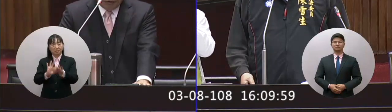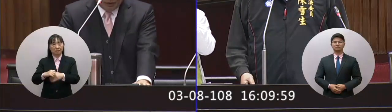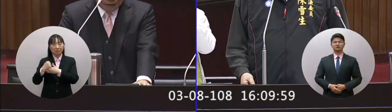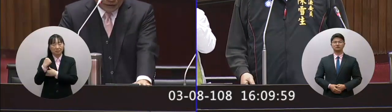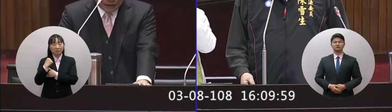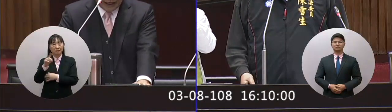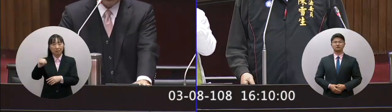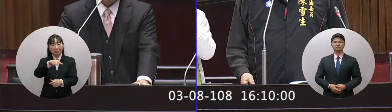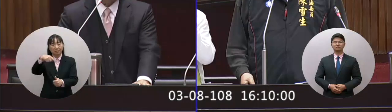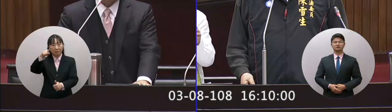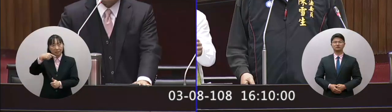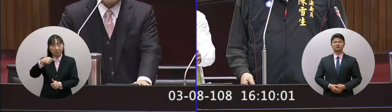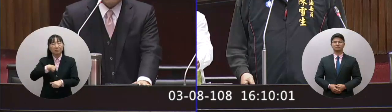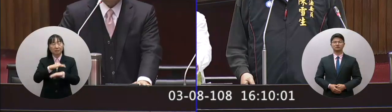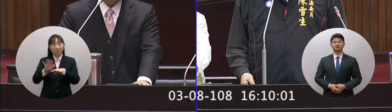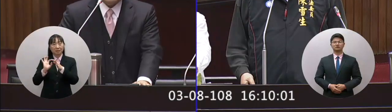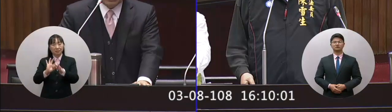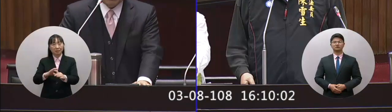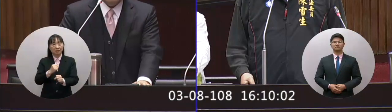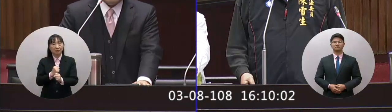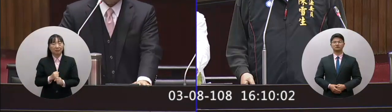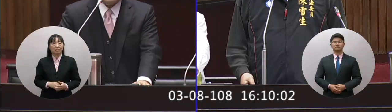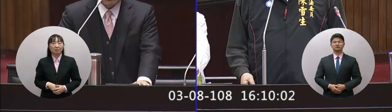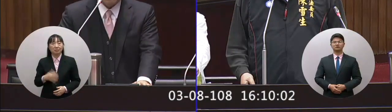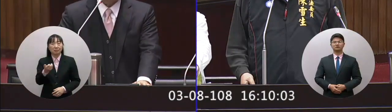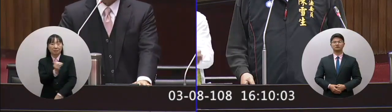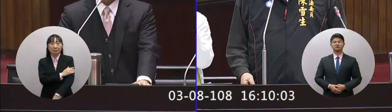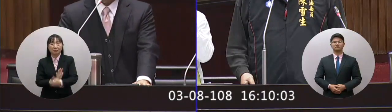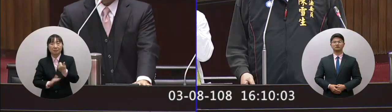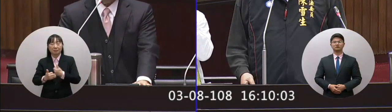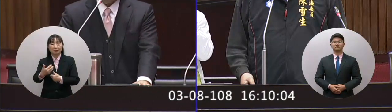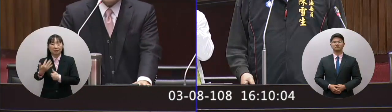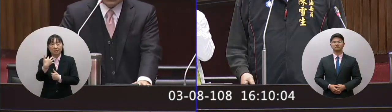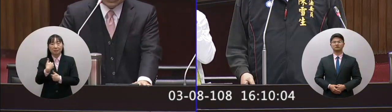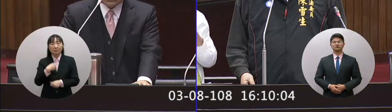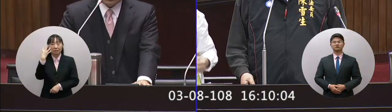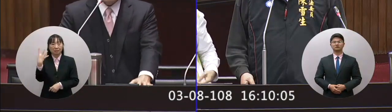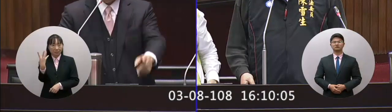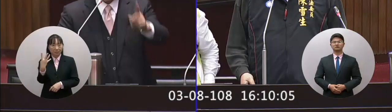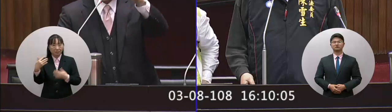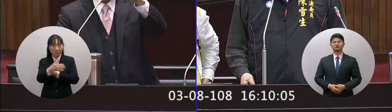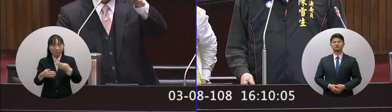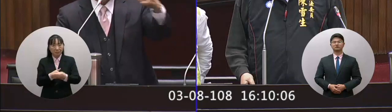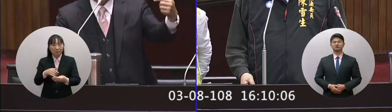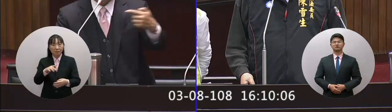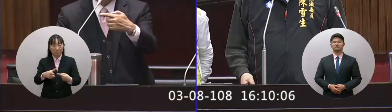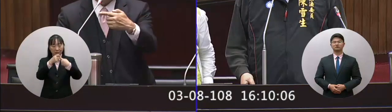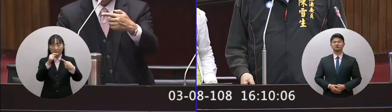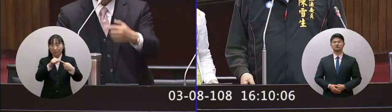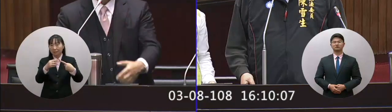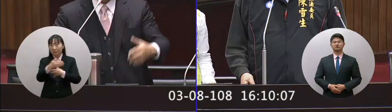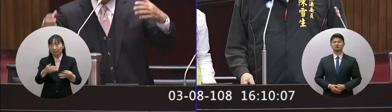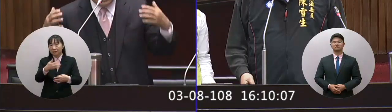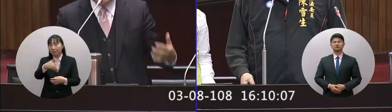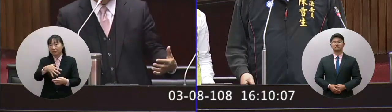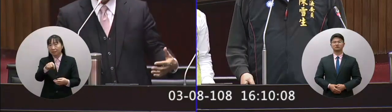指教，我们会尽力来做。那刚刚陈委员问到新四通的问题，其实新四通里面的第一通通